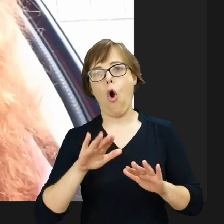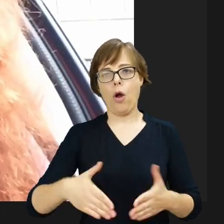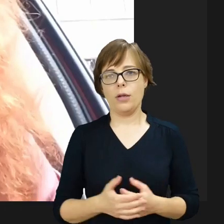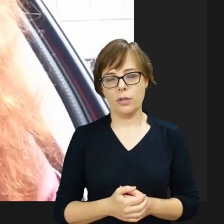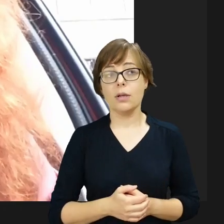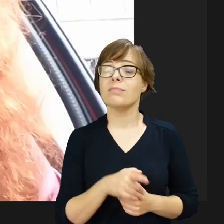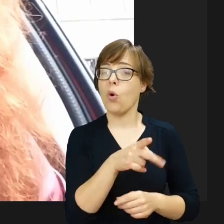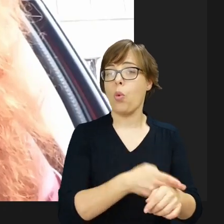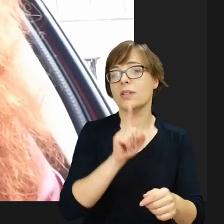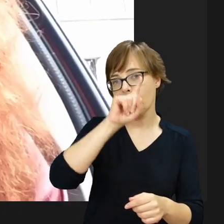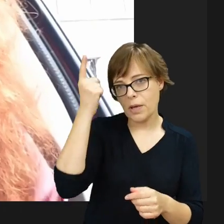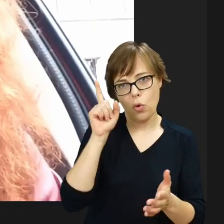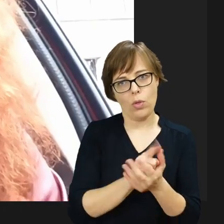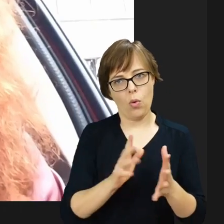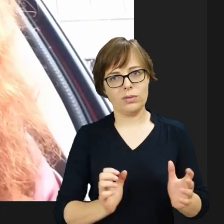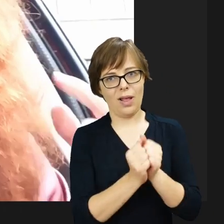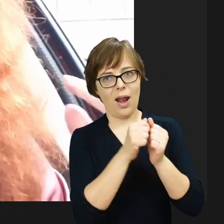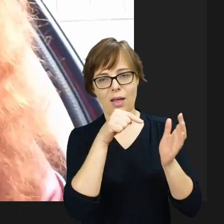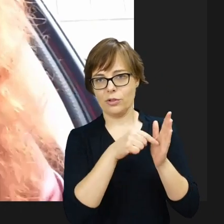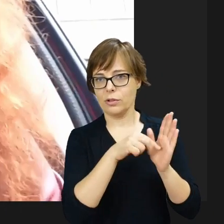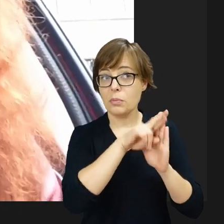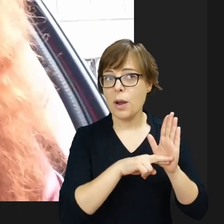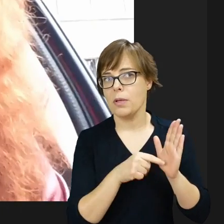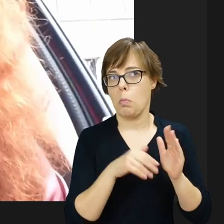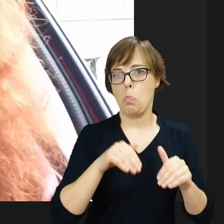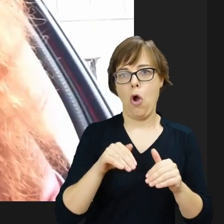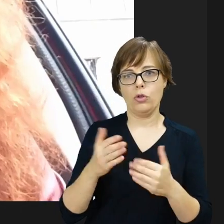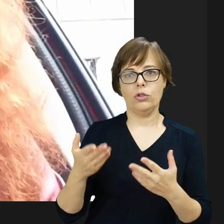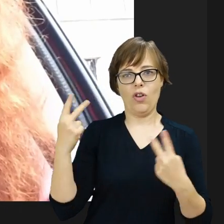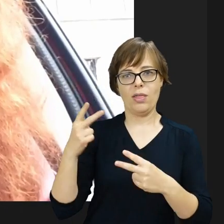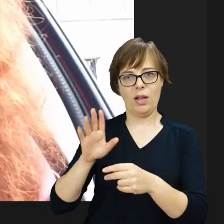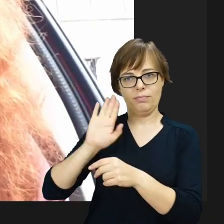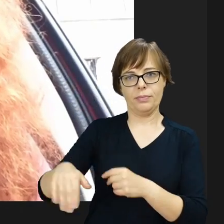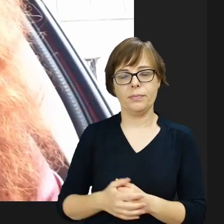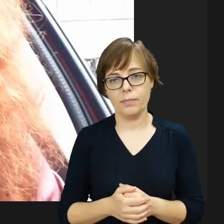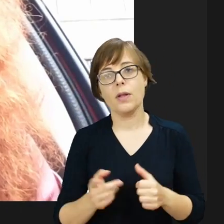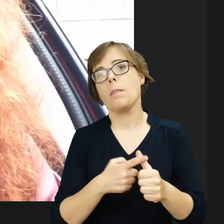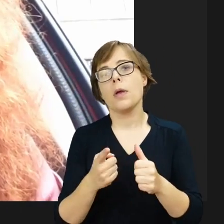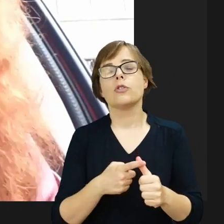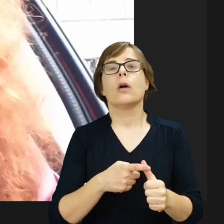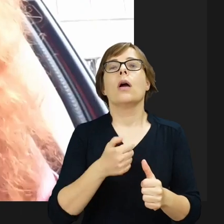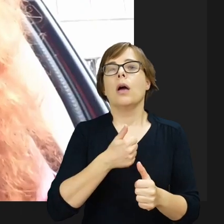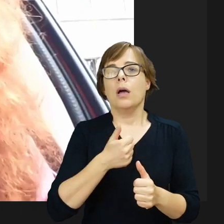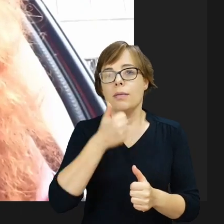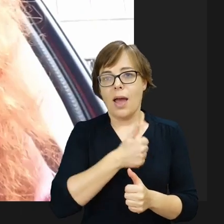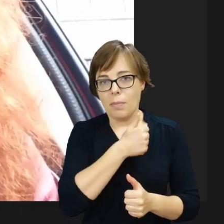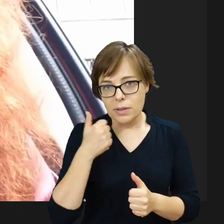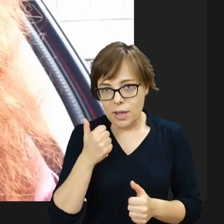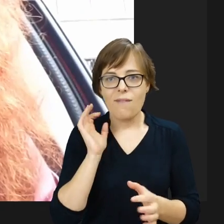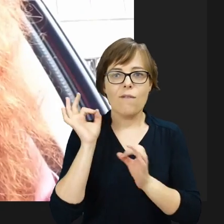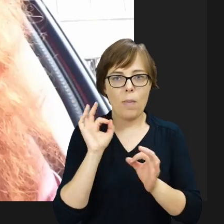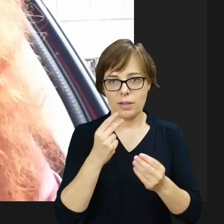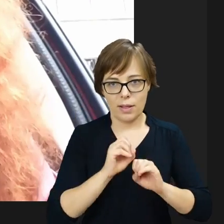Po pierwsze tajemnica, już mówiłam, ochrona informacji niejawnych. Po drugie też weszła w podobnym czasie ustawa o ochronie